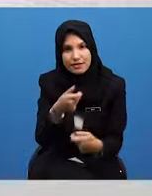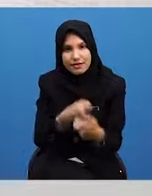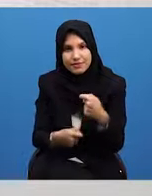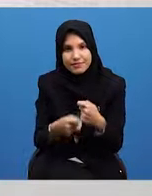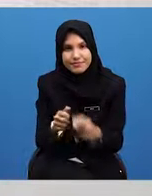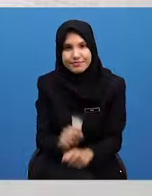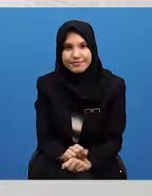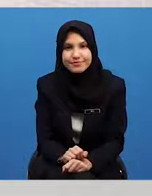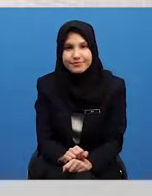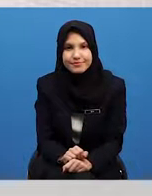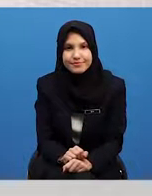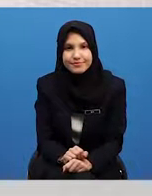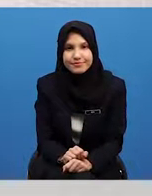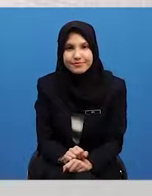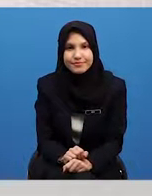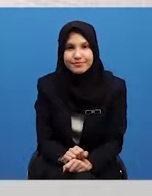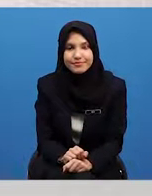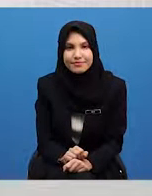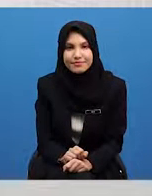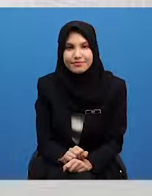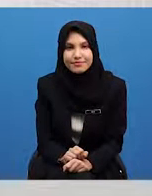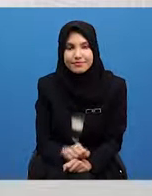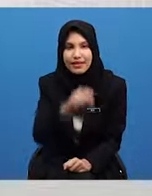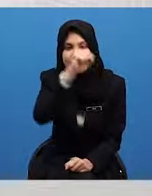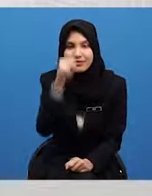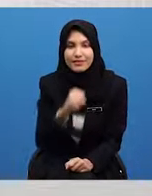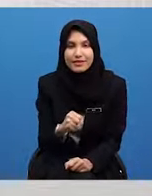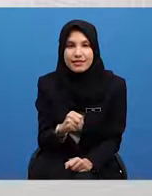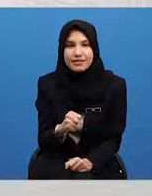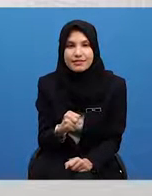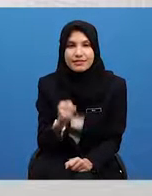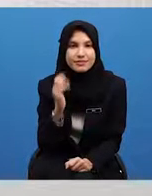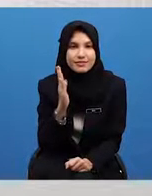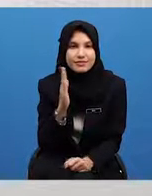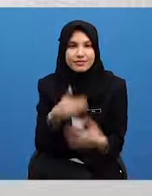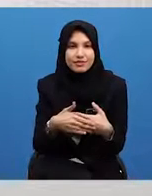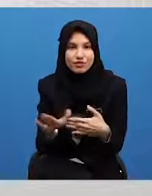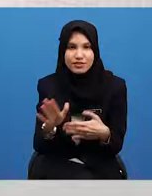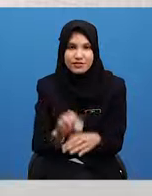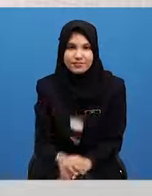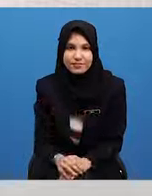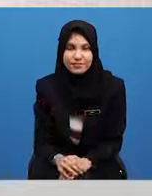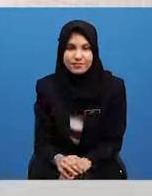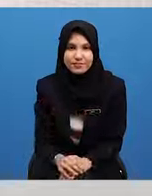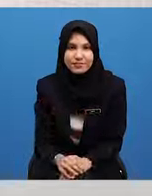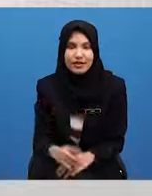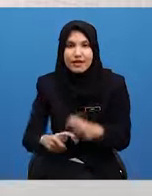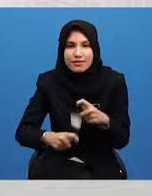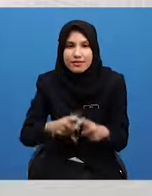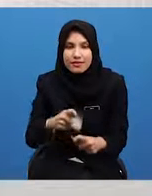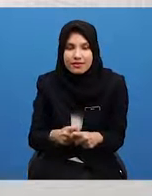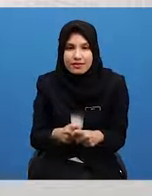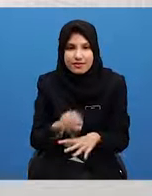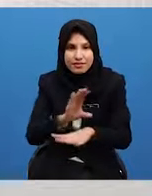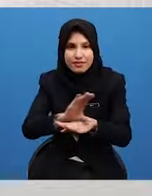ditarik. Baiklah, soalan cikgu seterusnya adalah takal